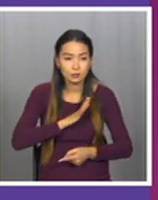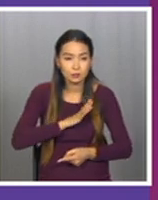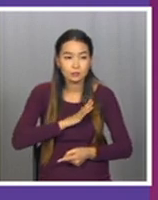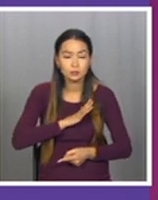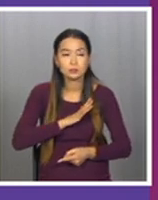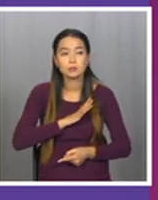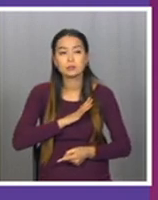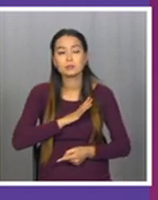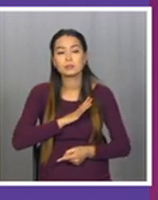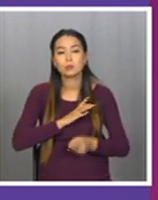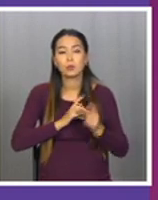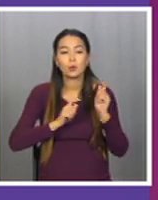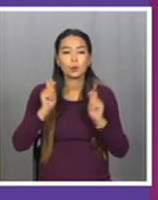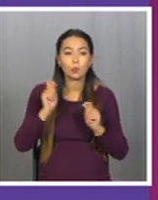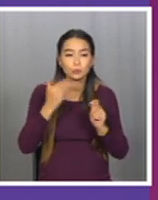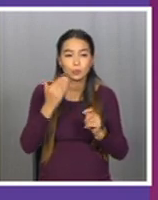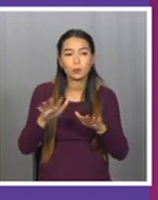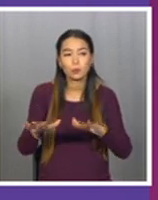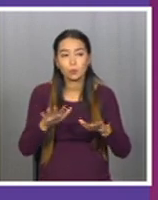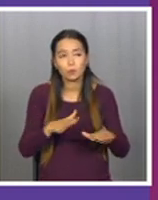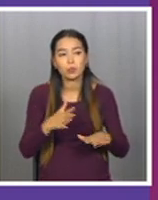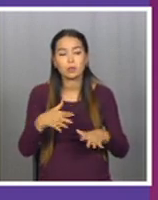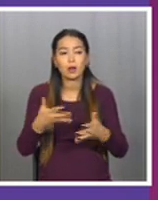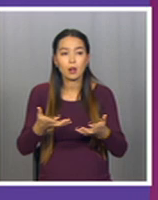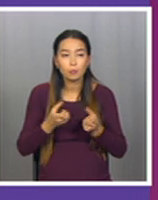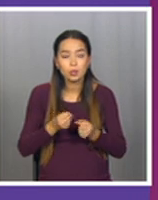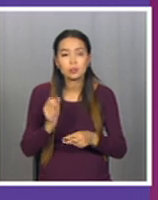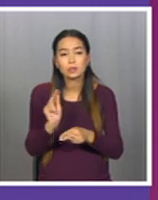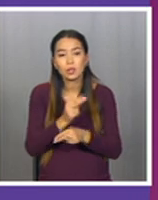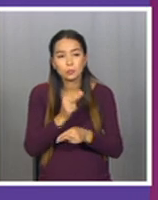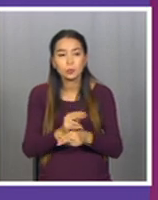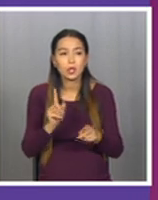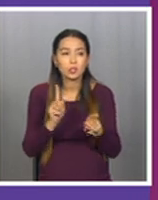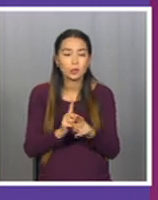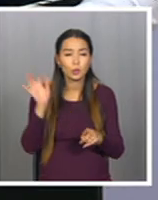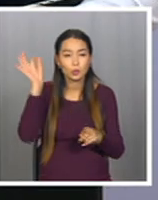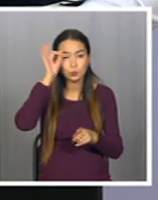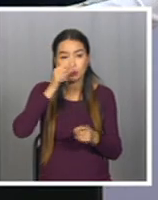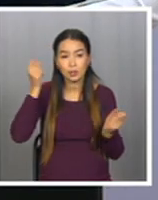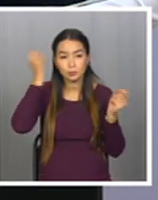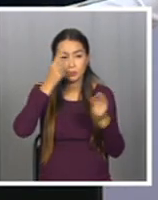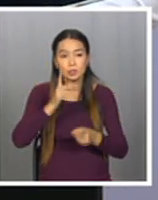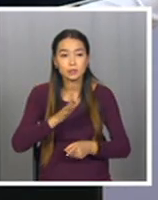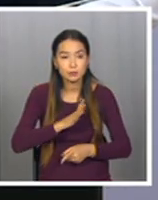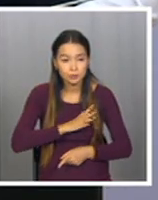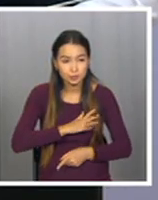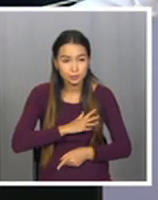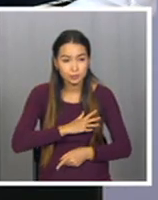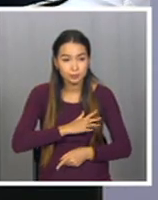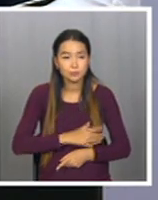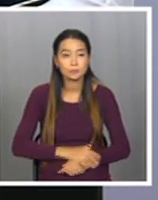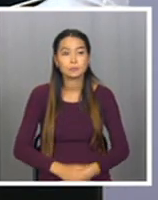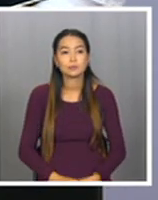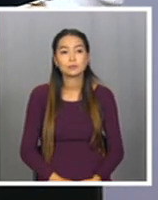сипаттадық. Көшпелілердің отырықшылардан қабылдаған тәжірибелері туралы білдік.